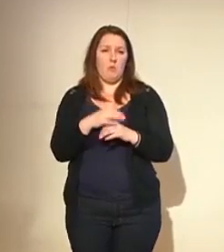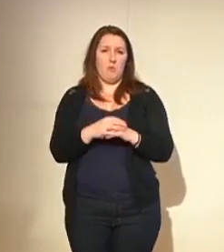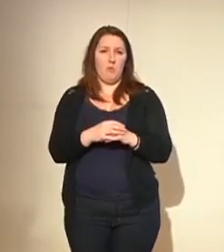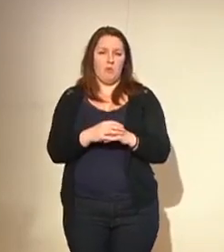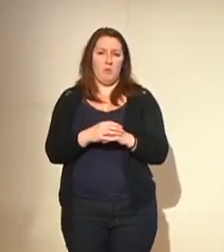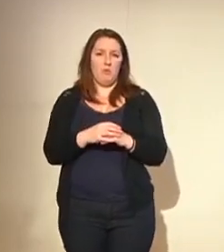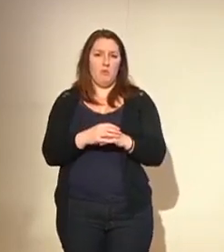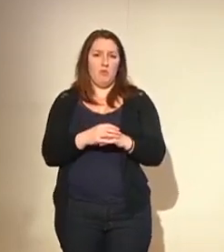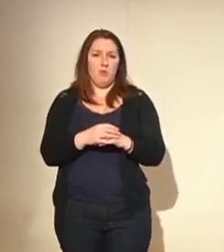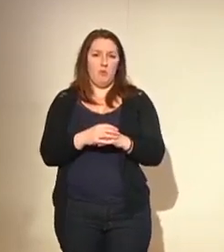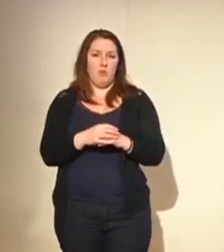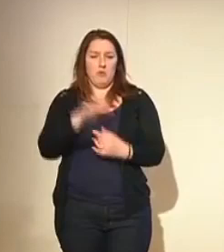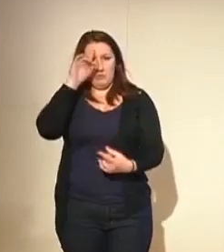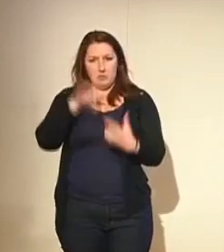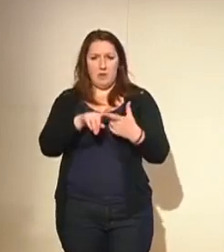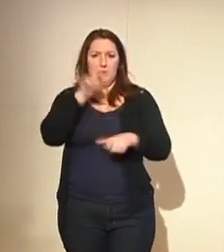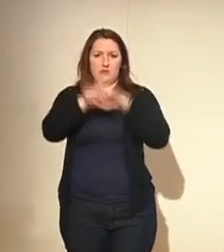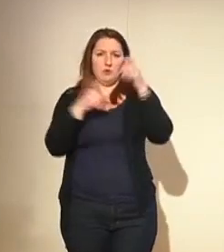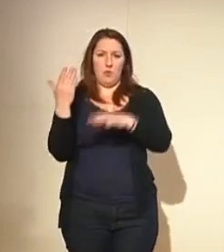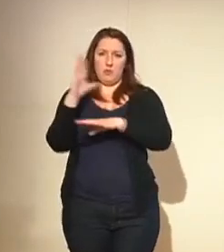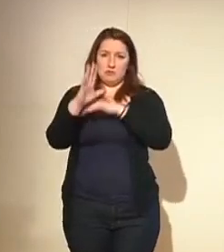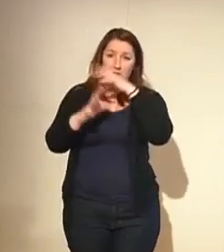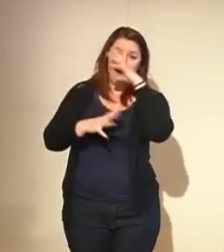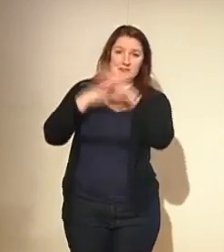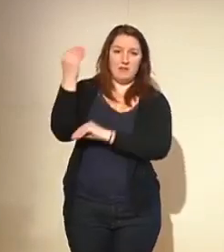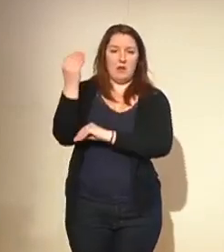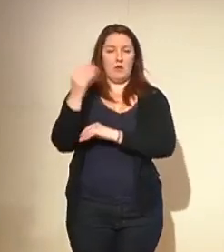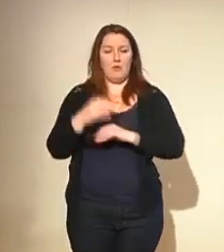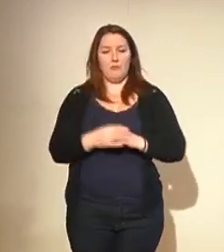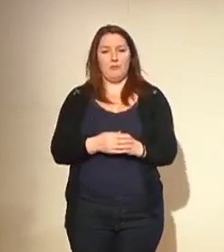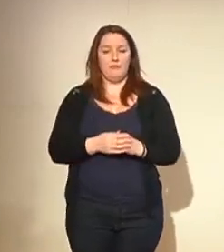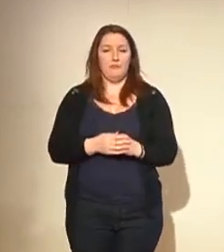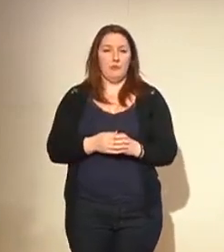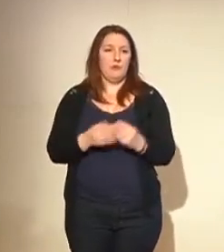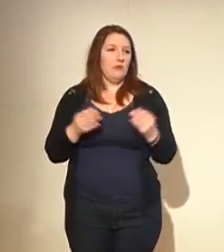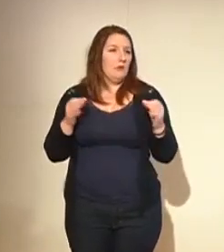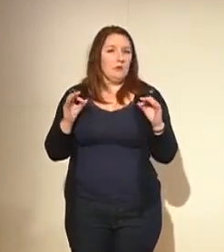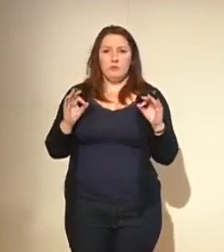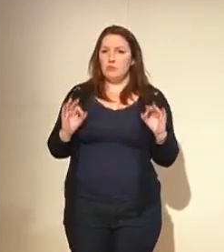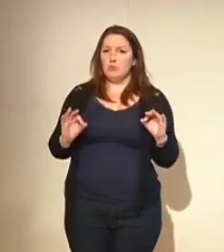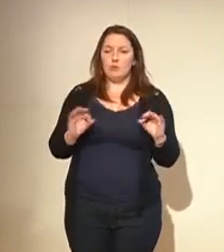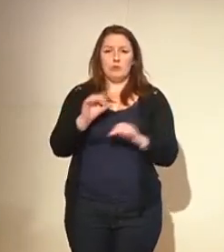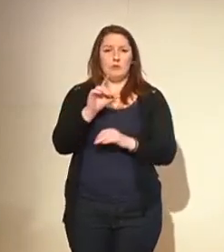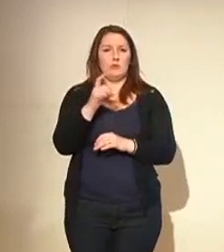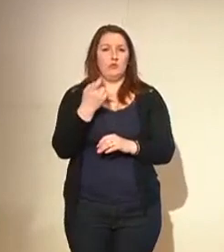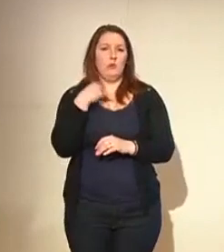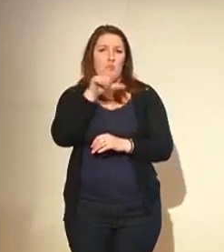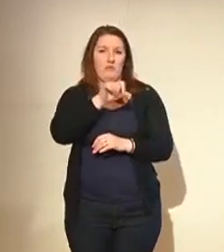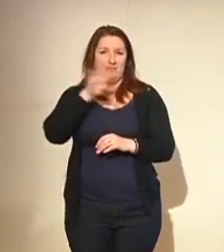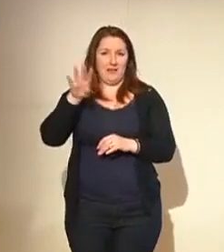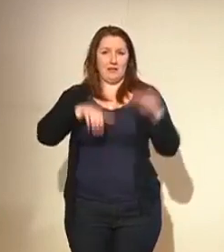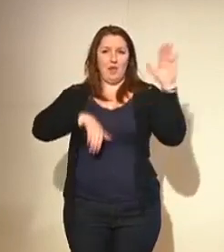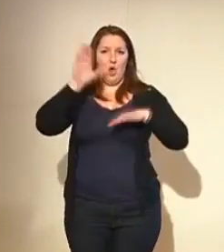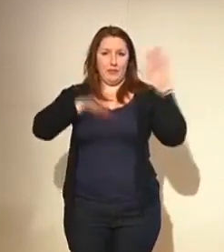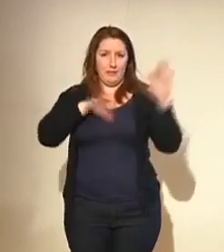délibération au représentant extérieur donc 24 sont